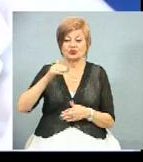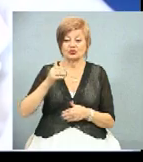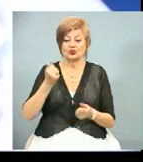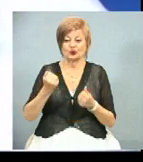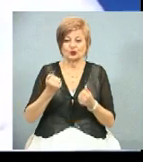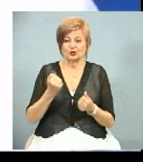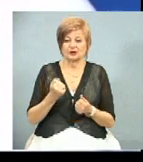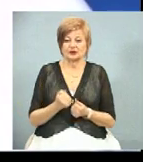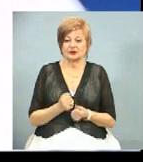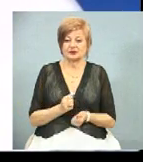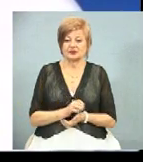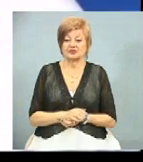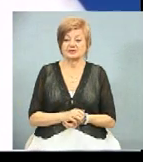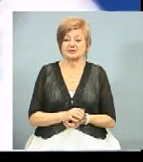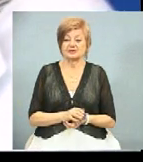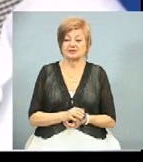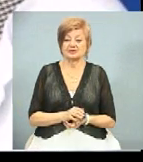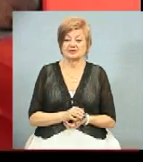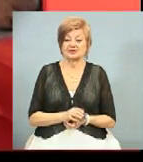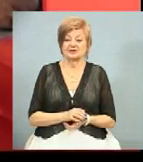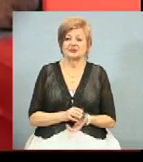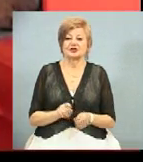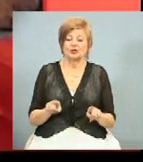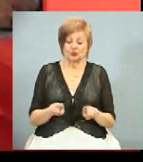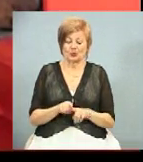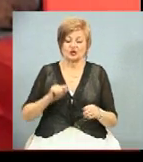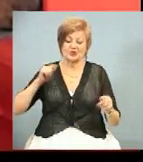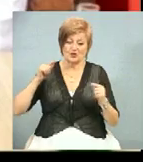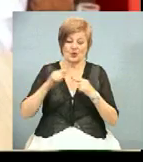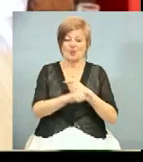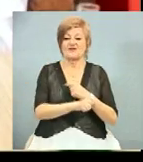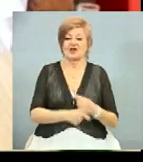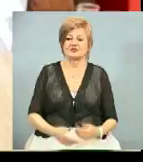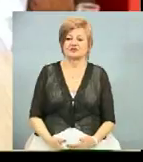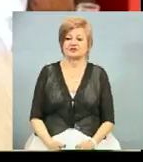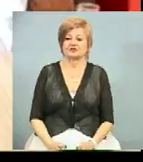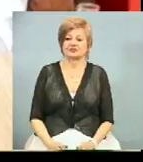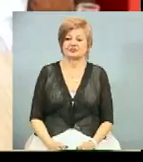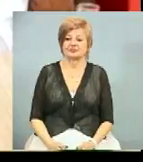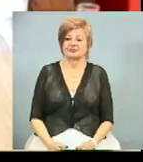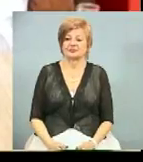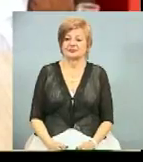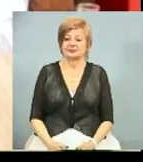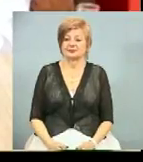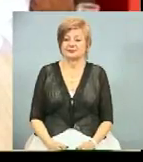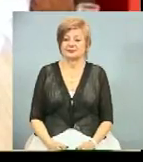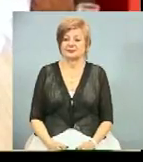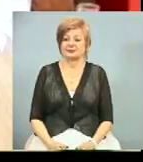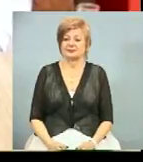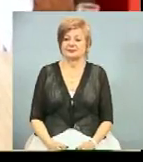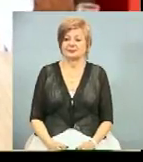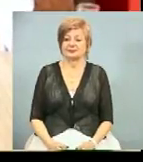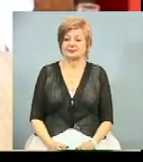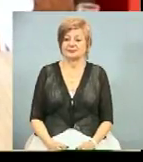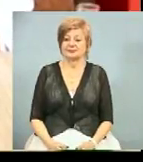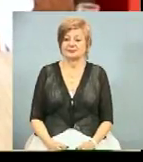верхню точку кульки. І в неї також спробуємо встромити. Іноді вона вибухає, нічого страшного.